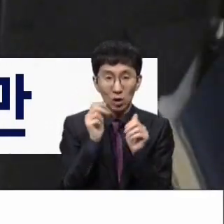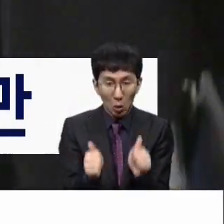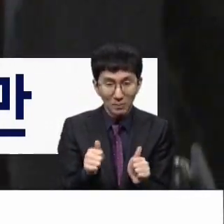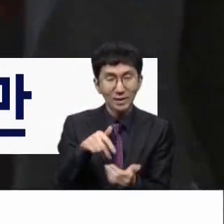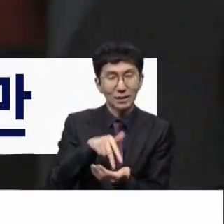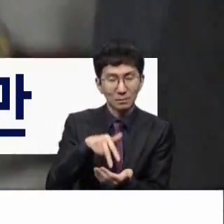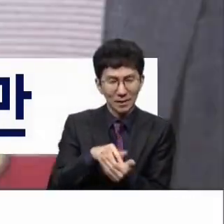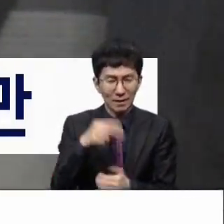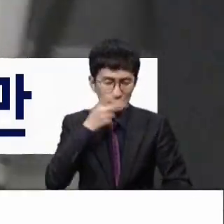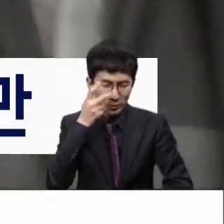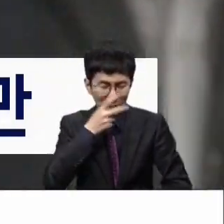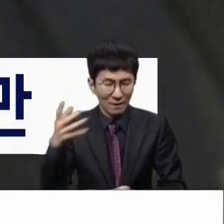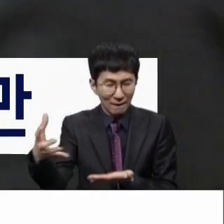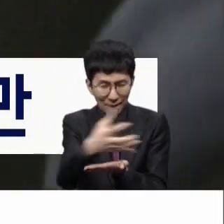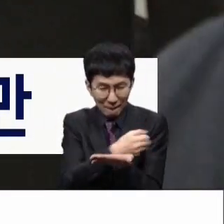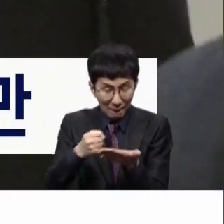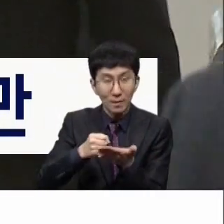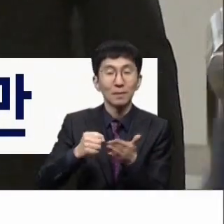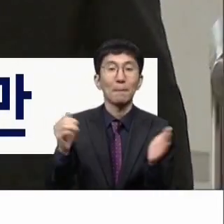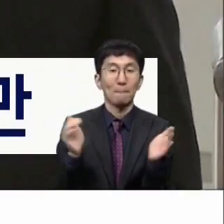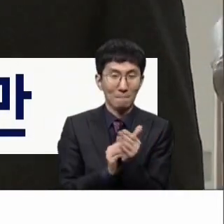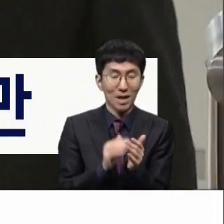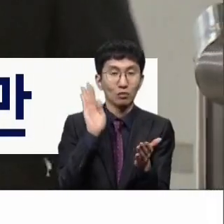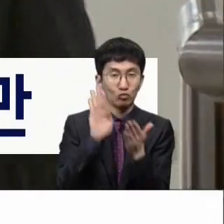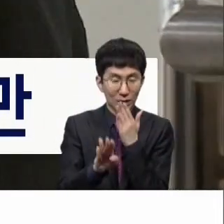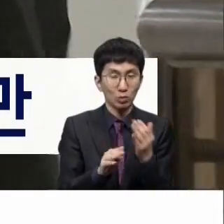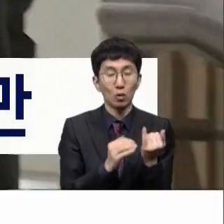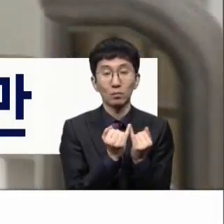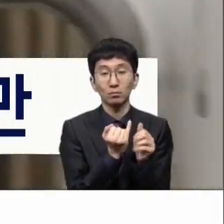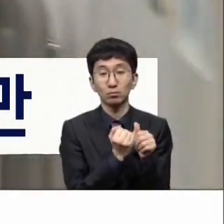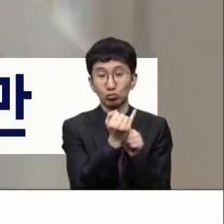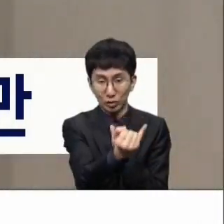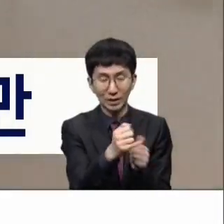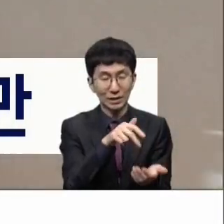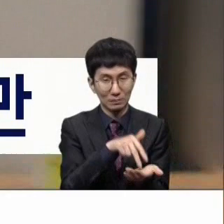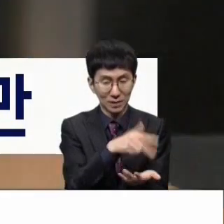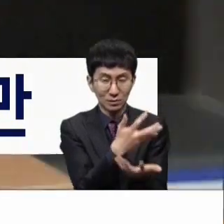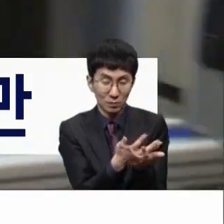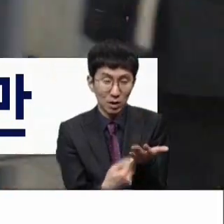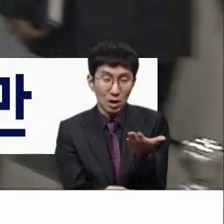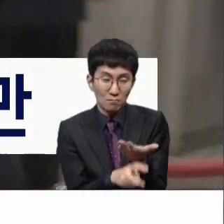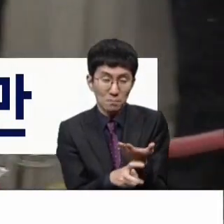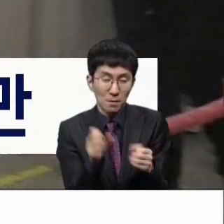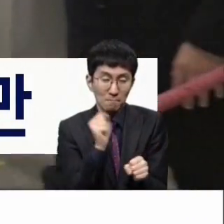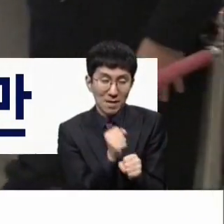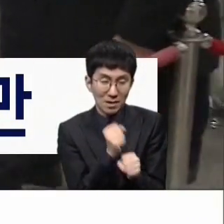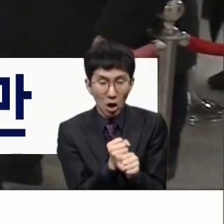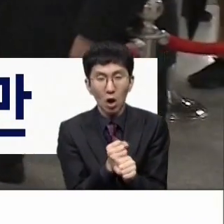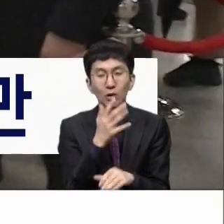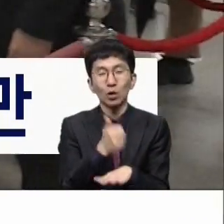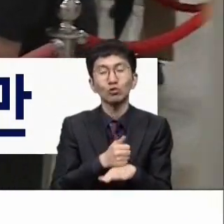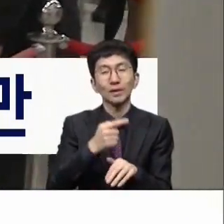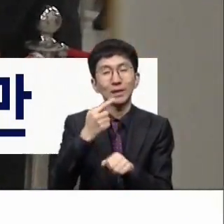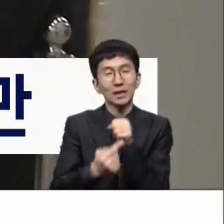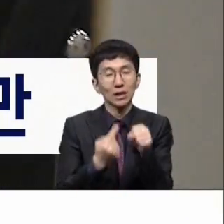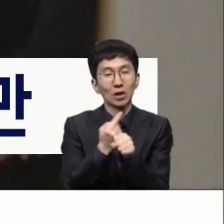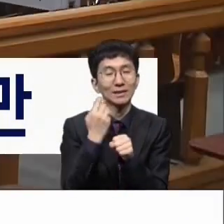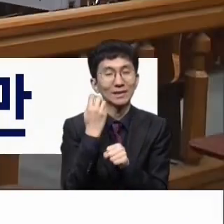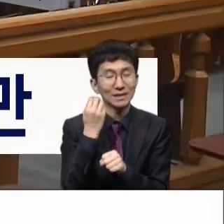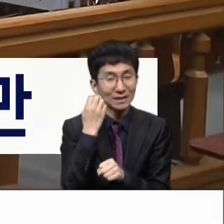대한 대대적인 압수수색을 진행하고 정 교수를 사문서 위조 혐의로 전격 기소한 지 약 1년 4개월